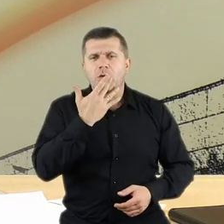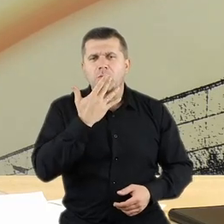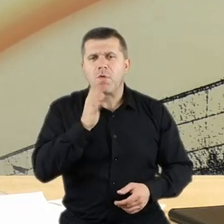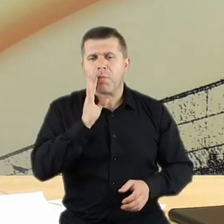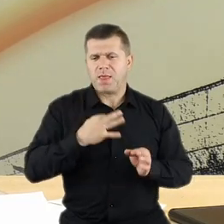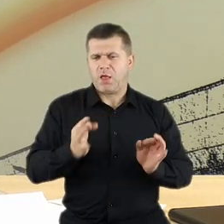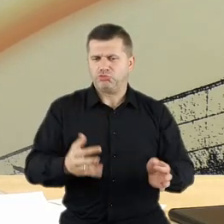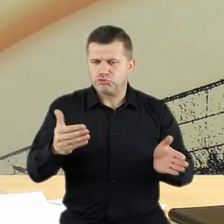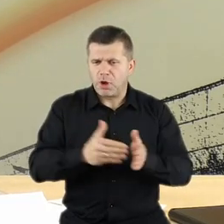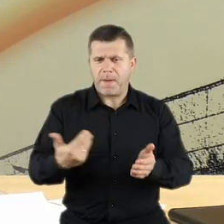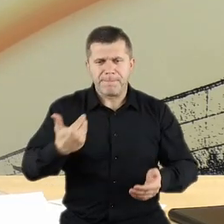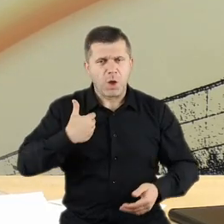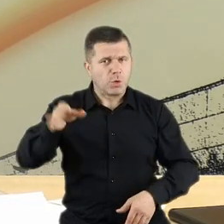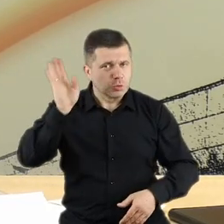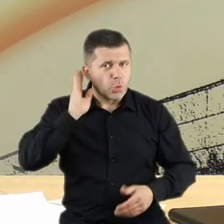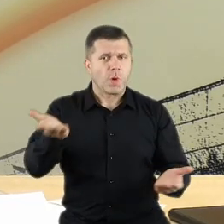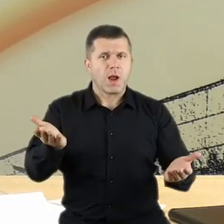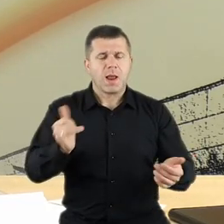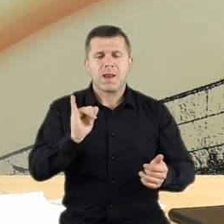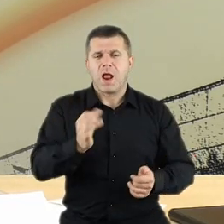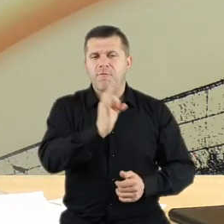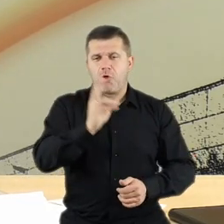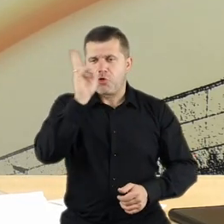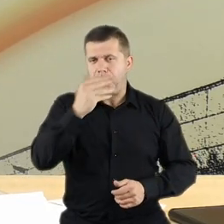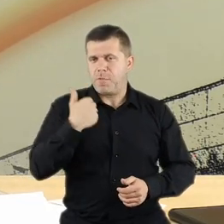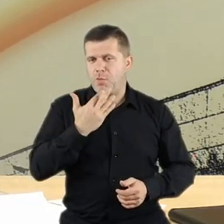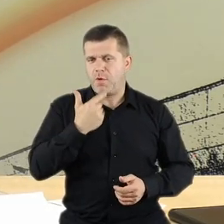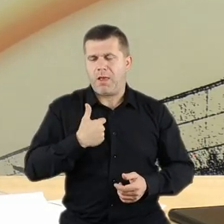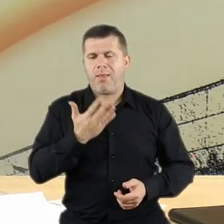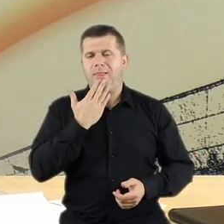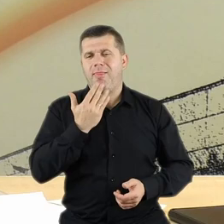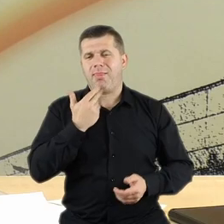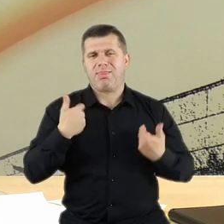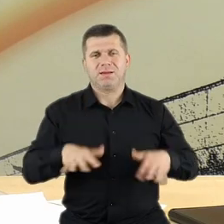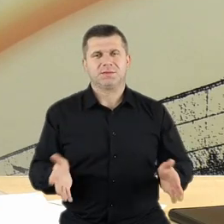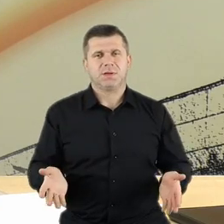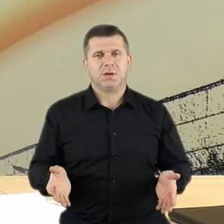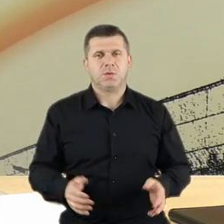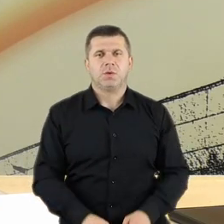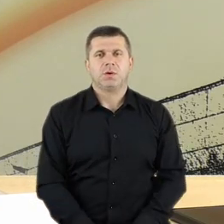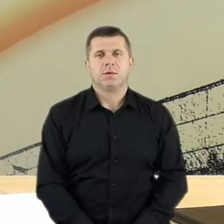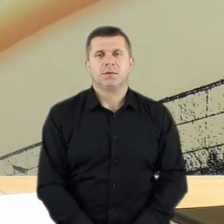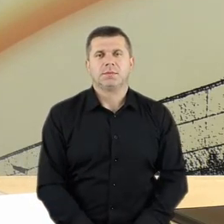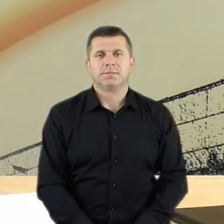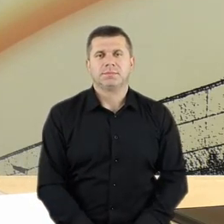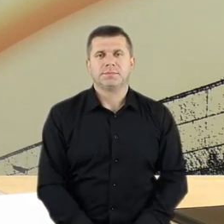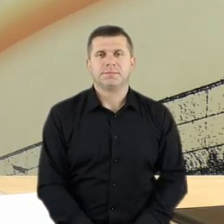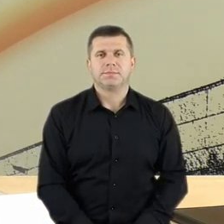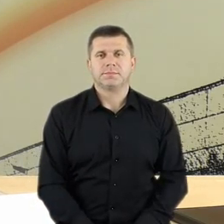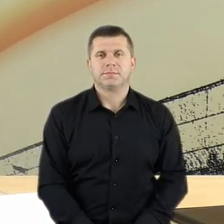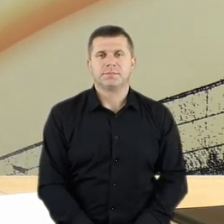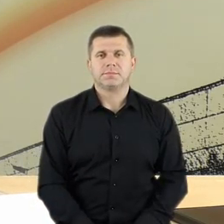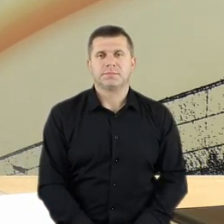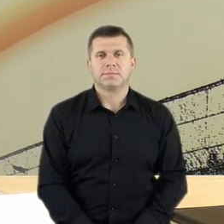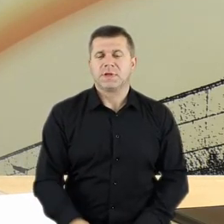trzeba było słuchać jak rodzice mówili to mi się nie chciało No i Ana A jeszcze